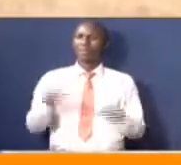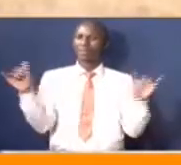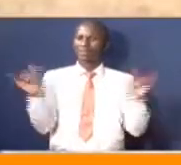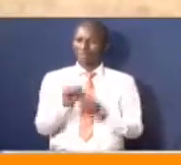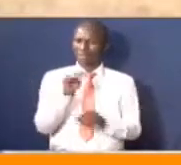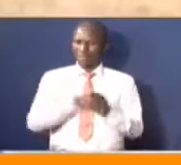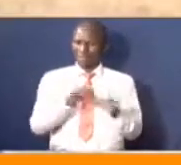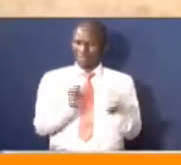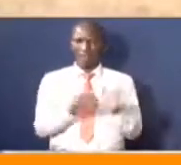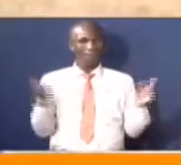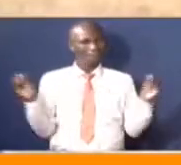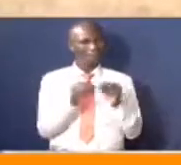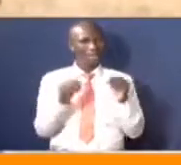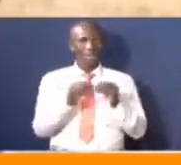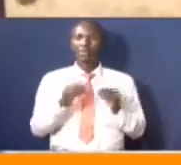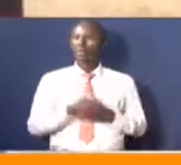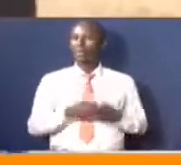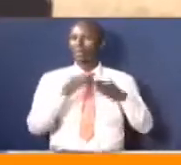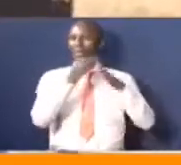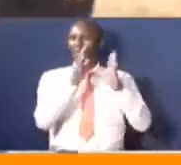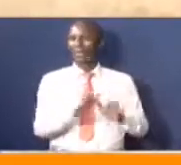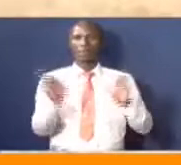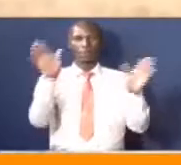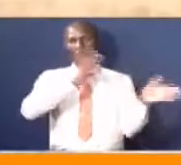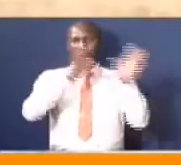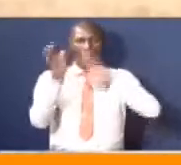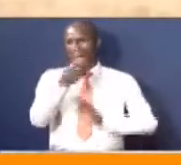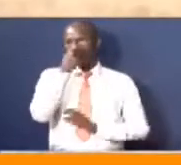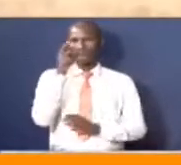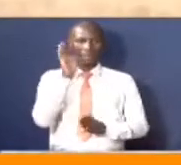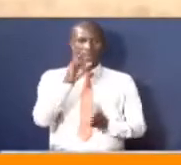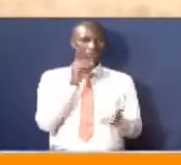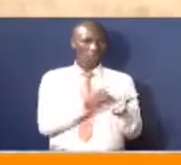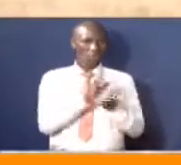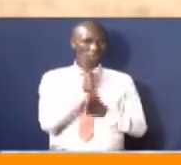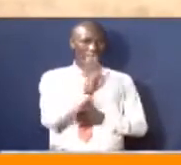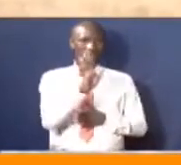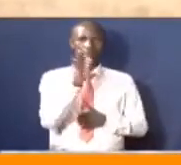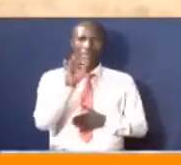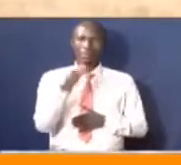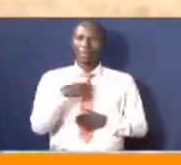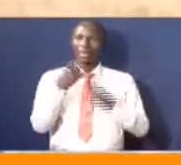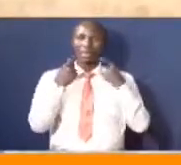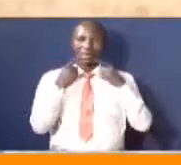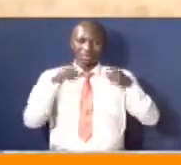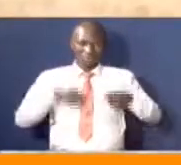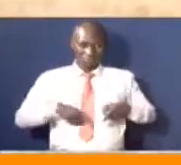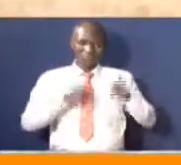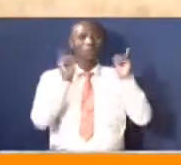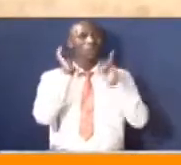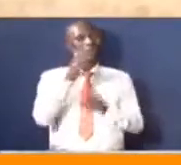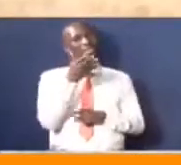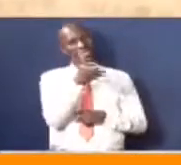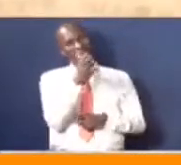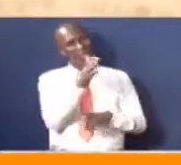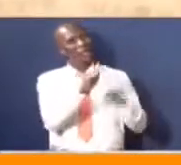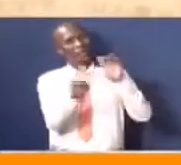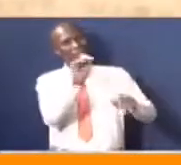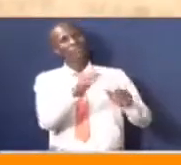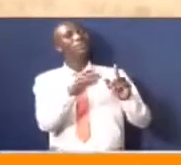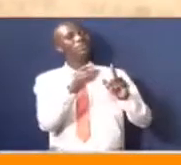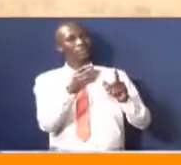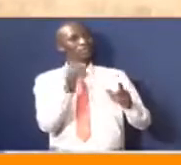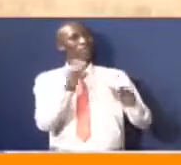Ndeni waomba no o mutongo wa chama cha Wiper Dr. Steven Kalonzo Musyokanu aminanotanga sakanawe ethi wa 11 ndeni wa univani